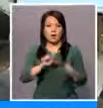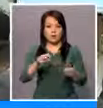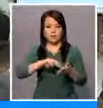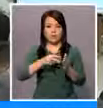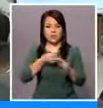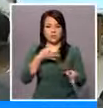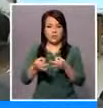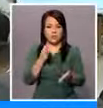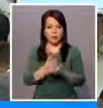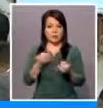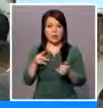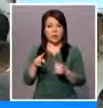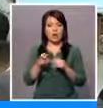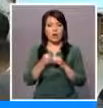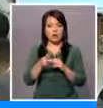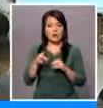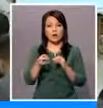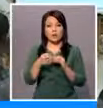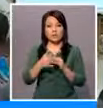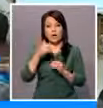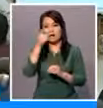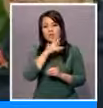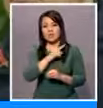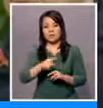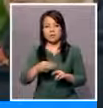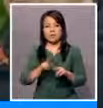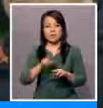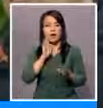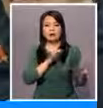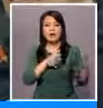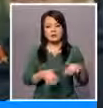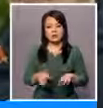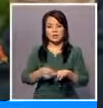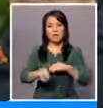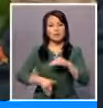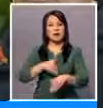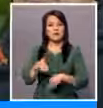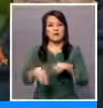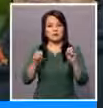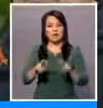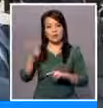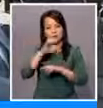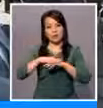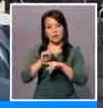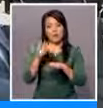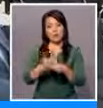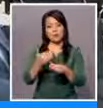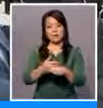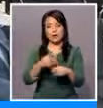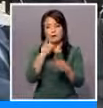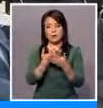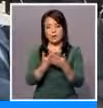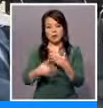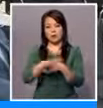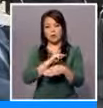ойларын ортаға салды. 2011-2015 жылдар аралығында Арал теңізінің бассейнінде орналасқан мемлекеттерге көмек көрсету бағдарламасын